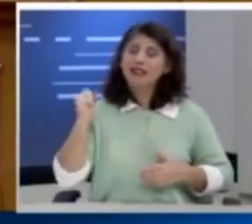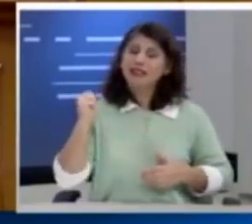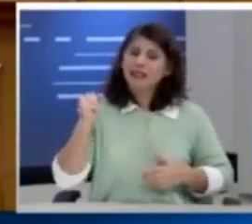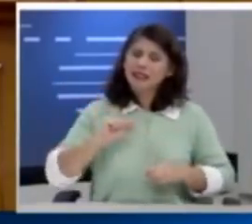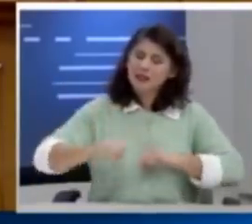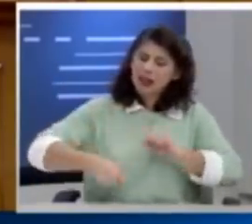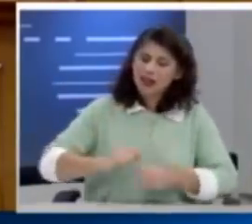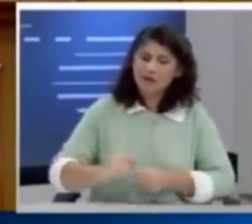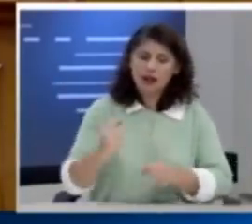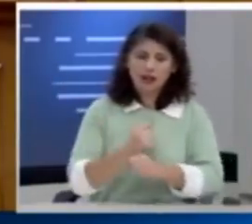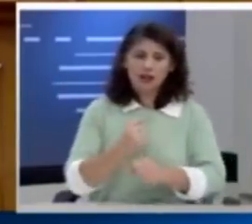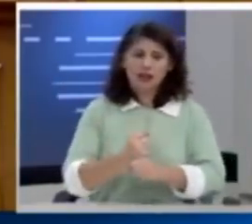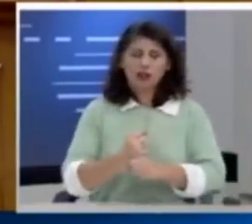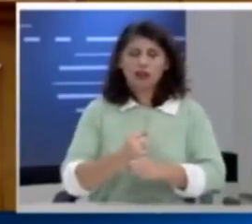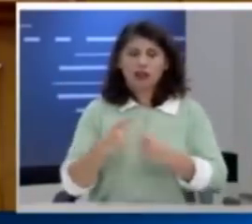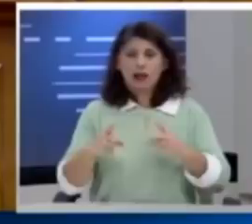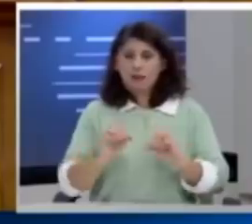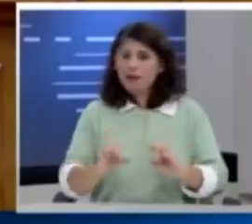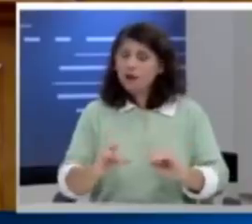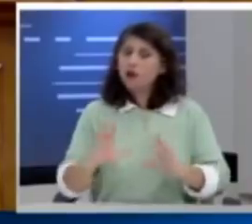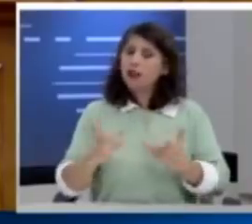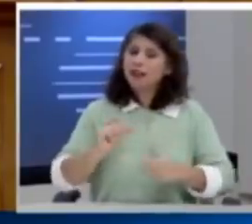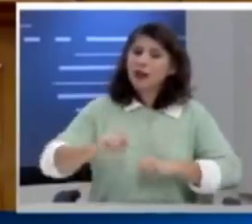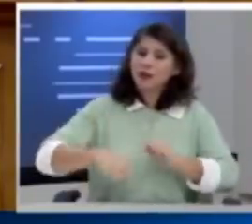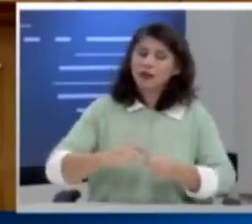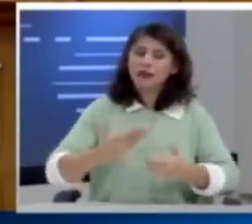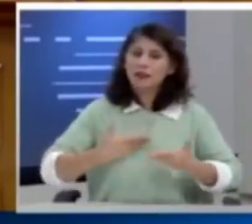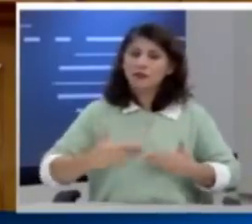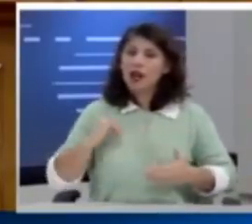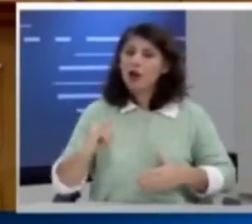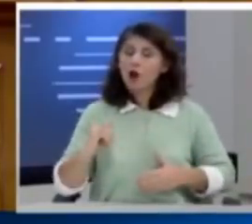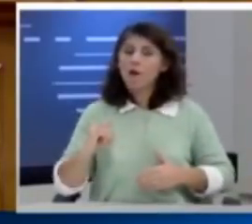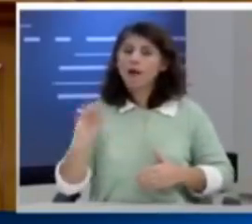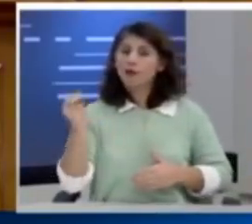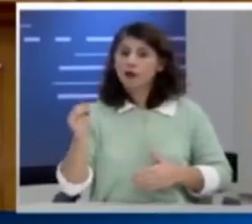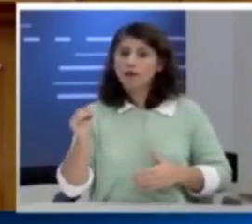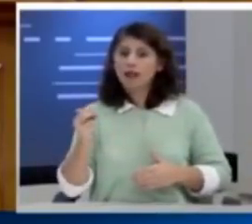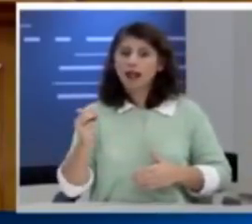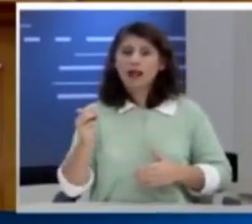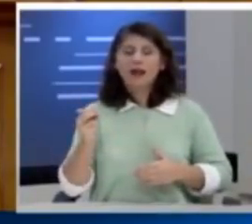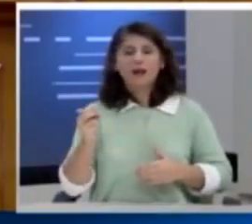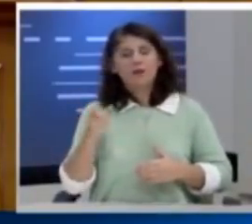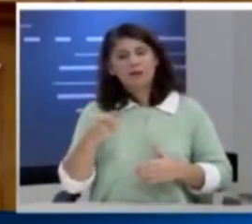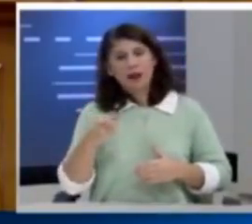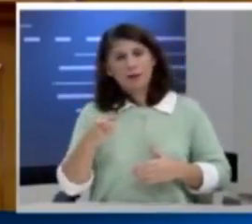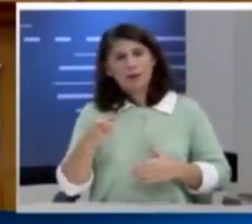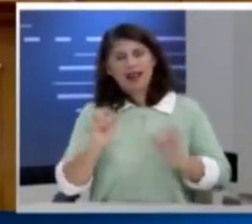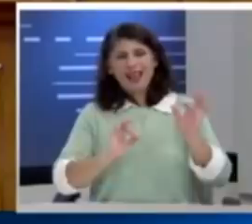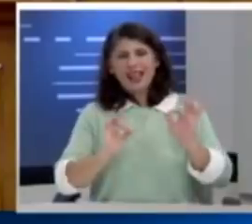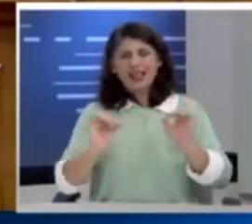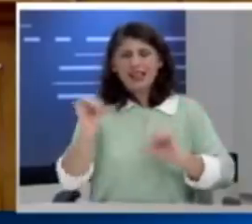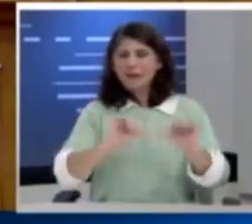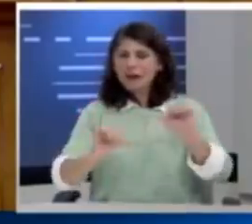συνδικαλιστές, εργαζόμενους, εκπαιδευτικούς, γιατί αγωνίζονται. Τραυματίζουν ακόμα και βουλευτές με χημικά και οβίδες κρότου